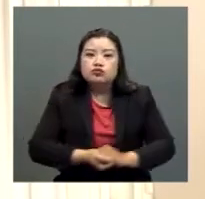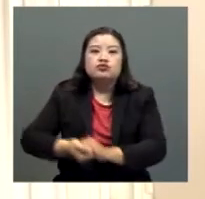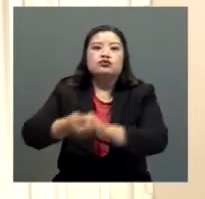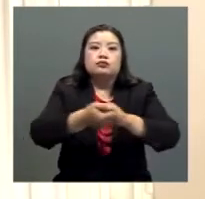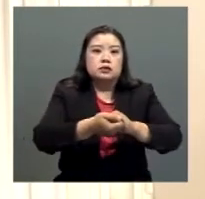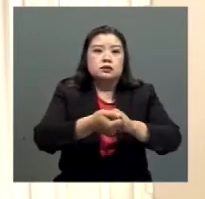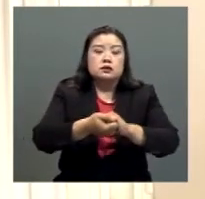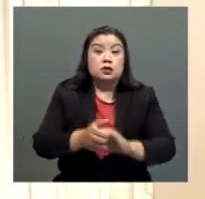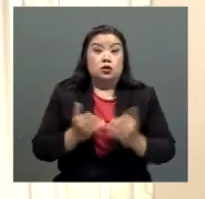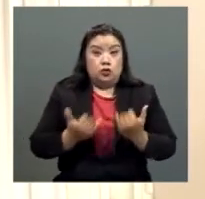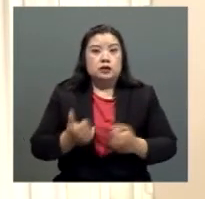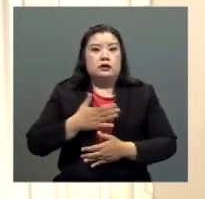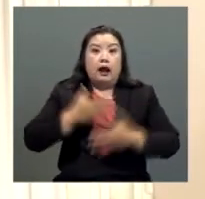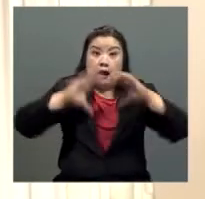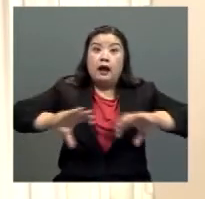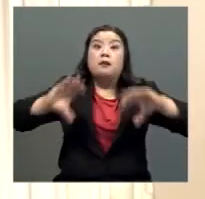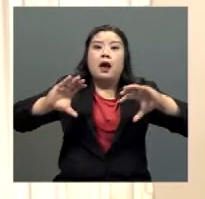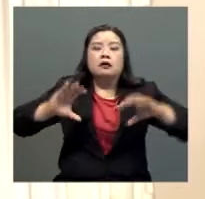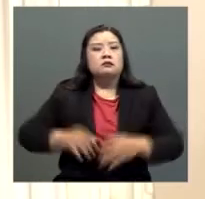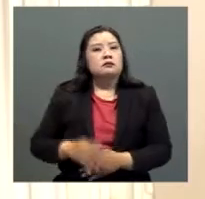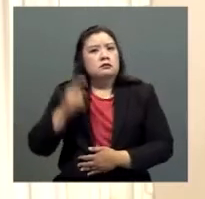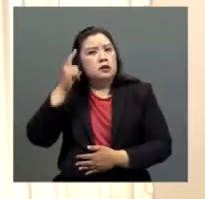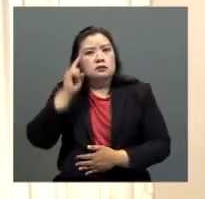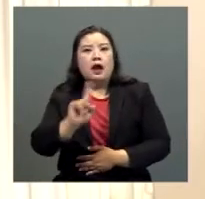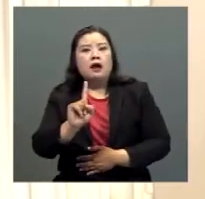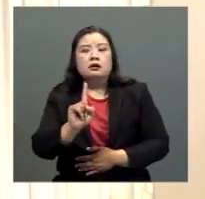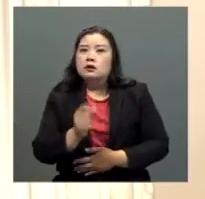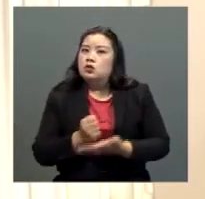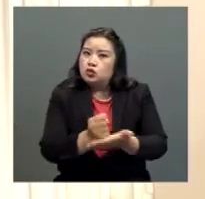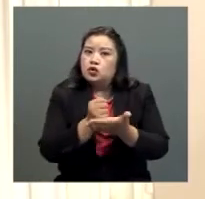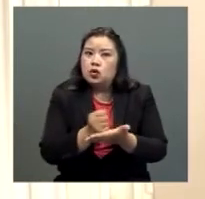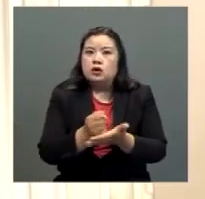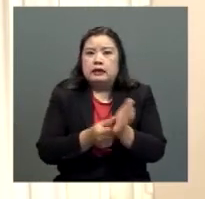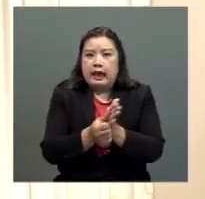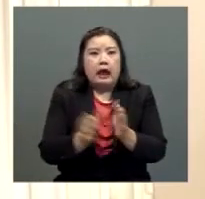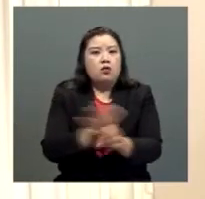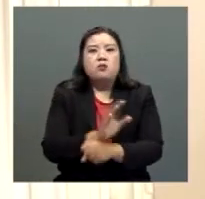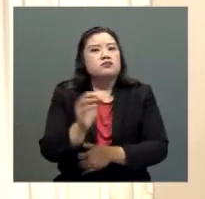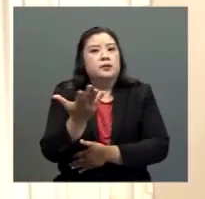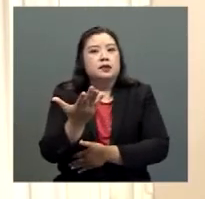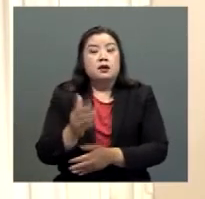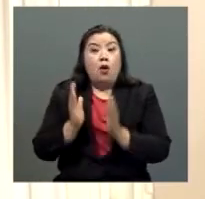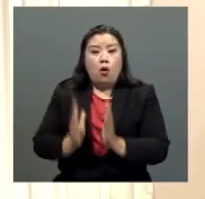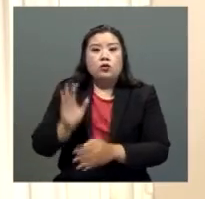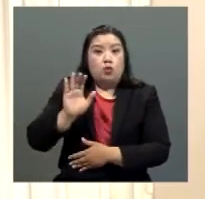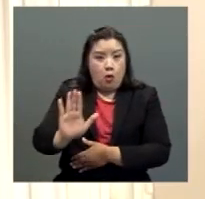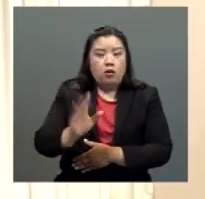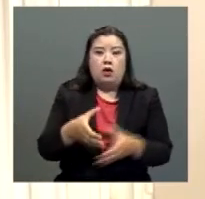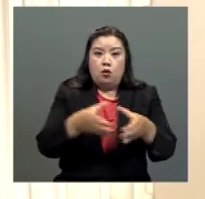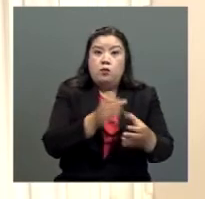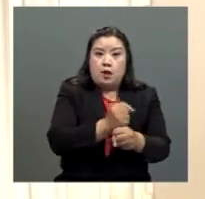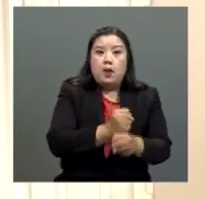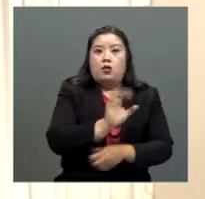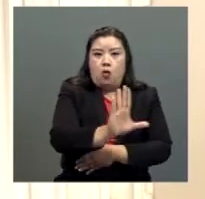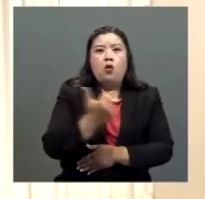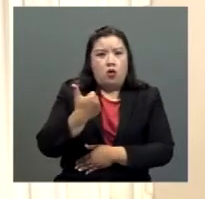รับว่ารัฐบาลเพียงฝ่ายเดียวคงไม่สามารถจะหาคำตอบให้กับทุกปัญหาได้คนกลุ่มอื่นและภาคส่วนอื่นก็อาจจ